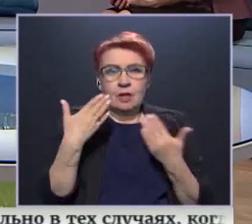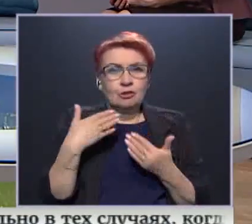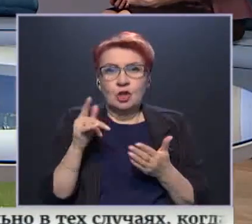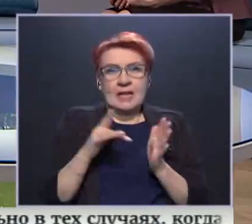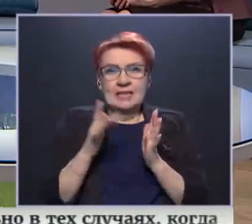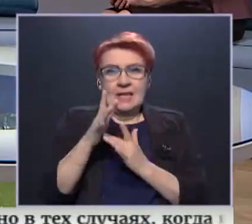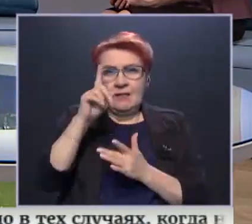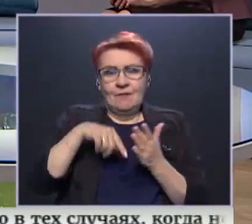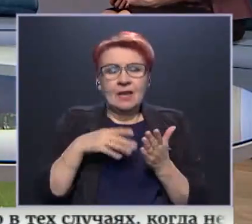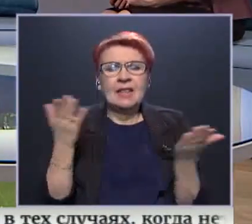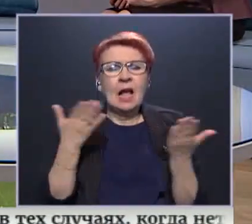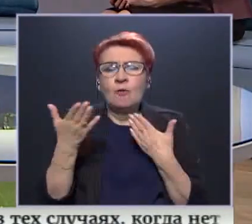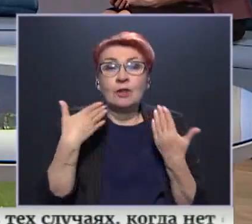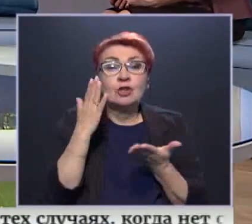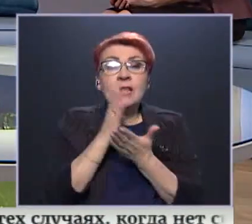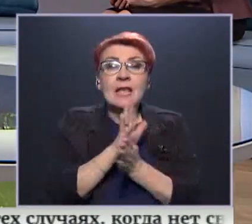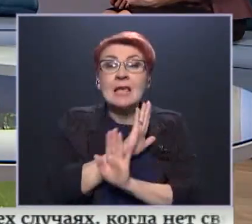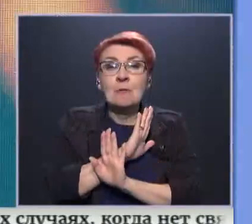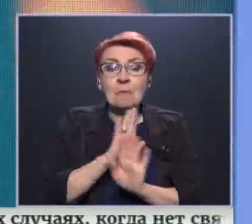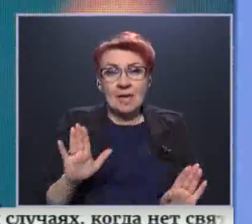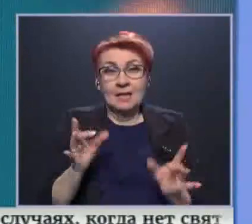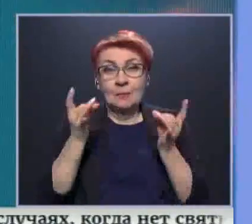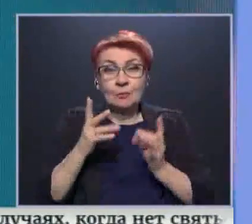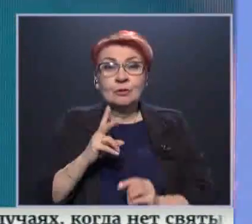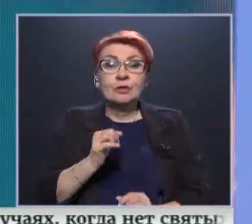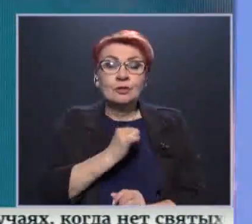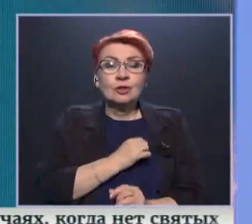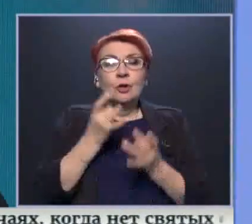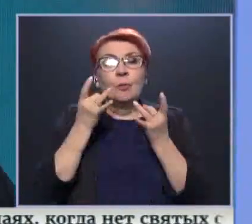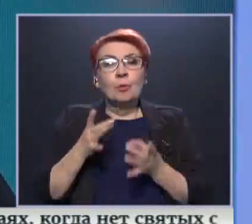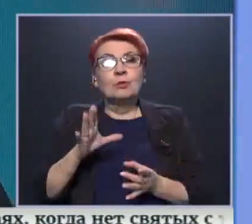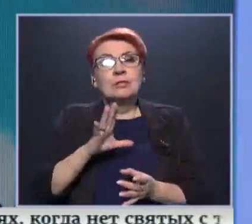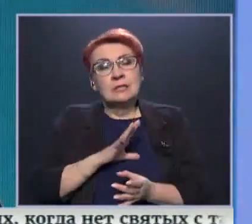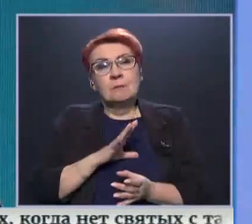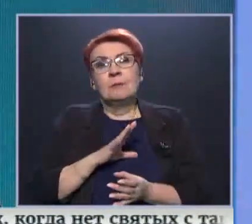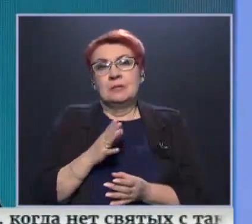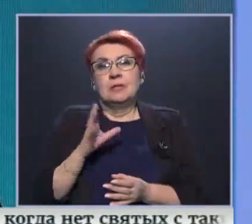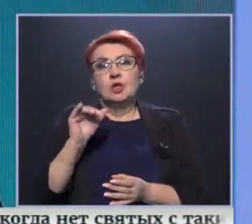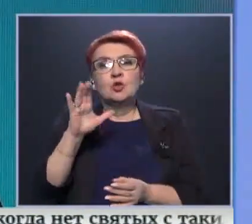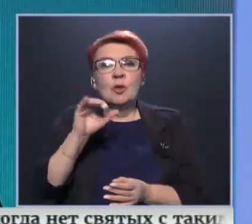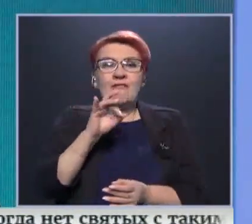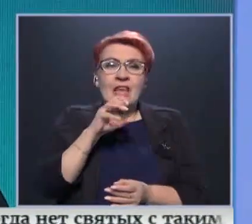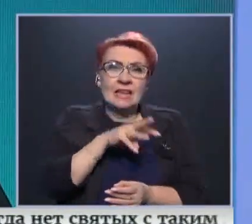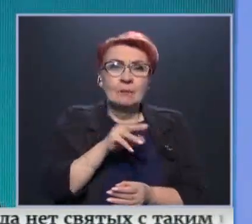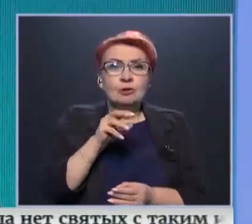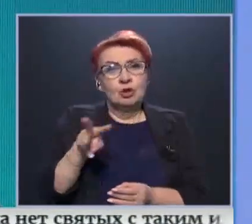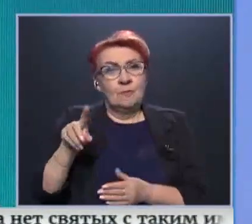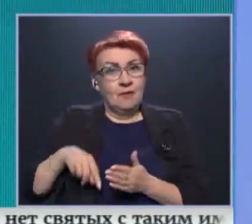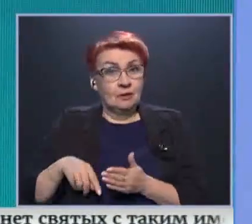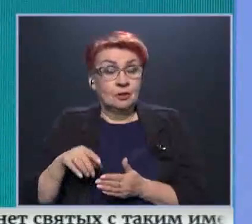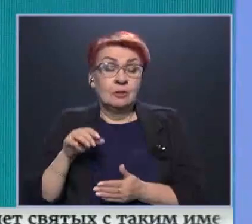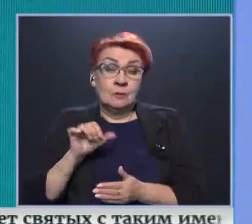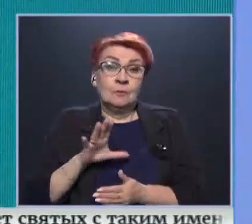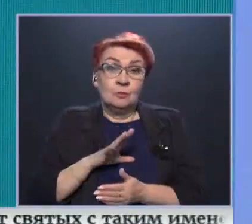вере не имеет. Это просто, к сожалению, ну, знаете, проще быть суеверным, чем верующим. Иногда это